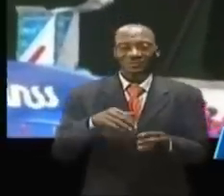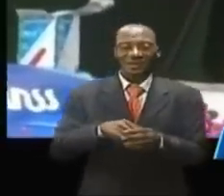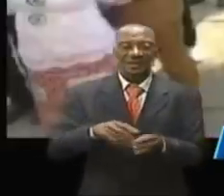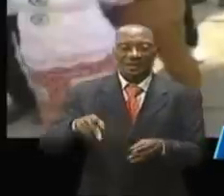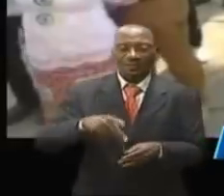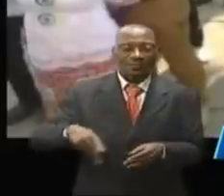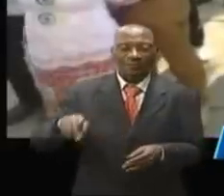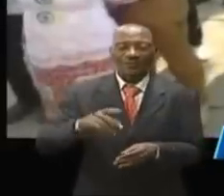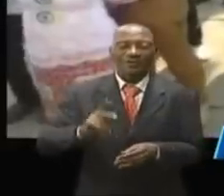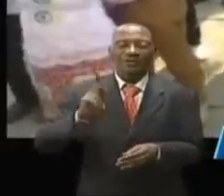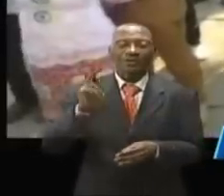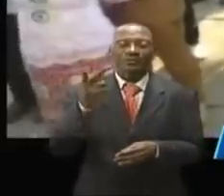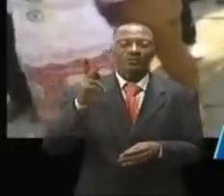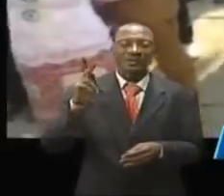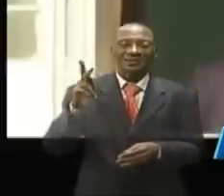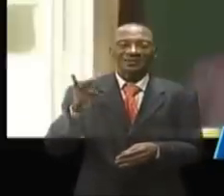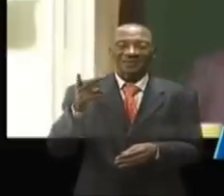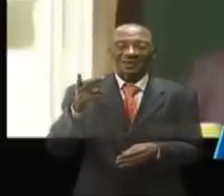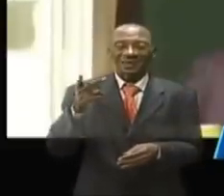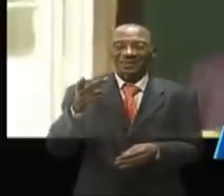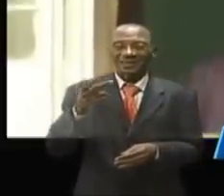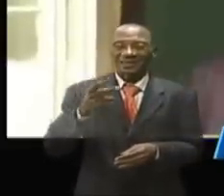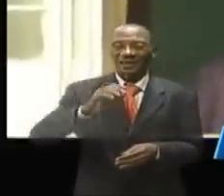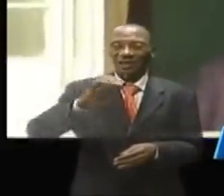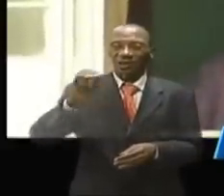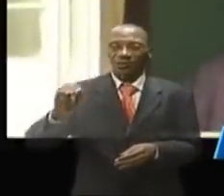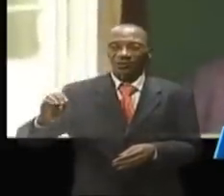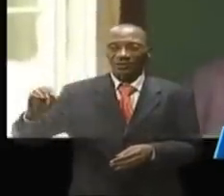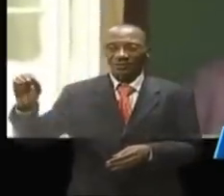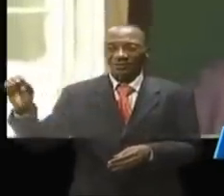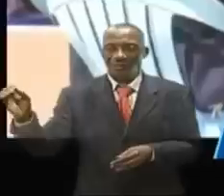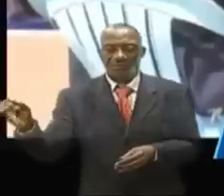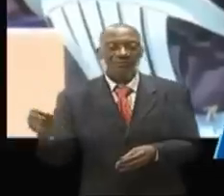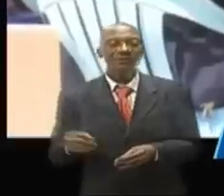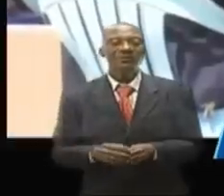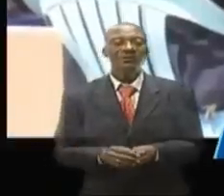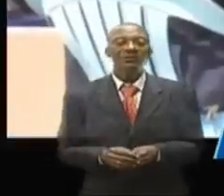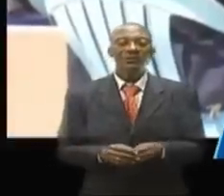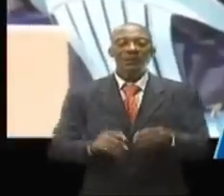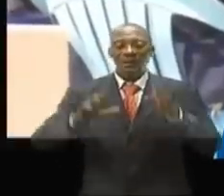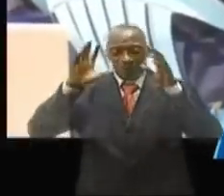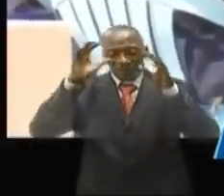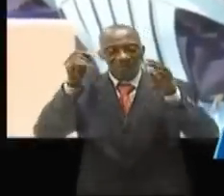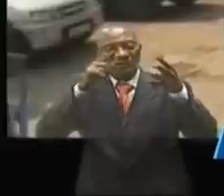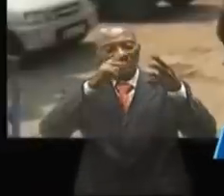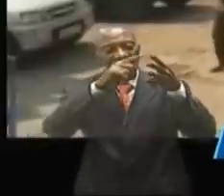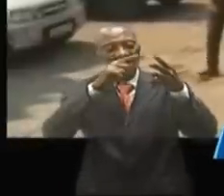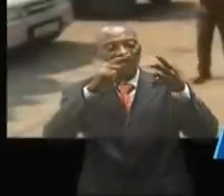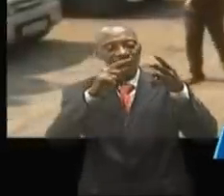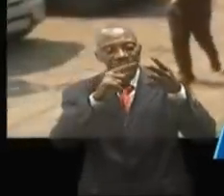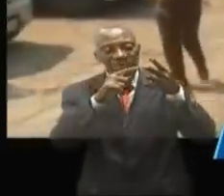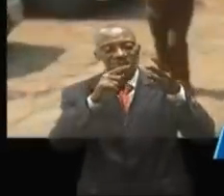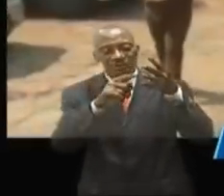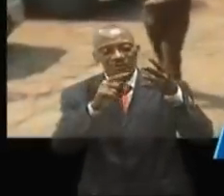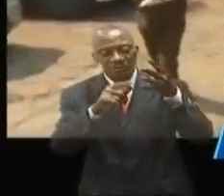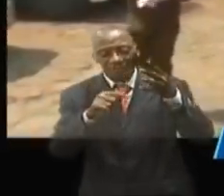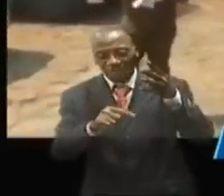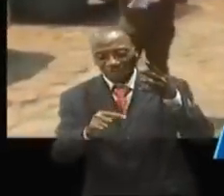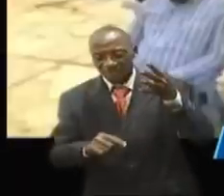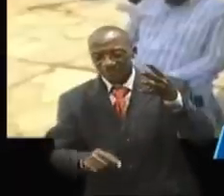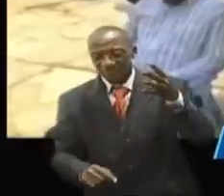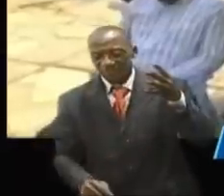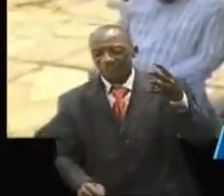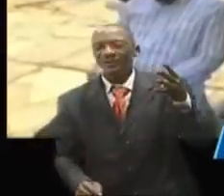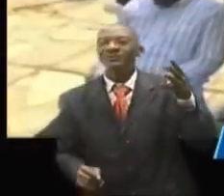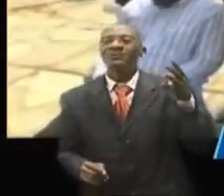Kabita, assisté par Kaputa Chibwabwa, rapporteur, quatre assesseurs et un témoin de chacun des deux syndicats